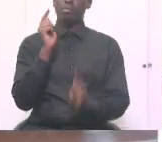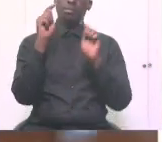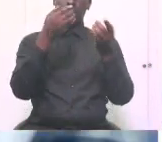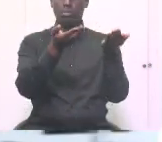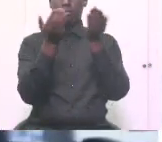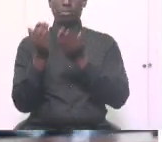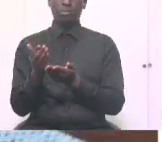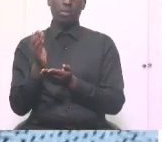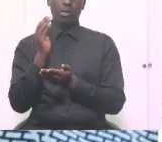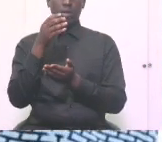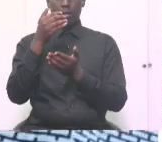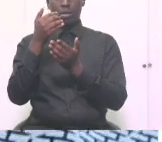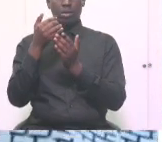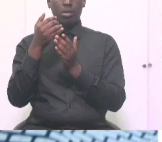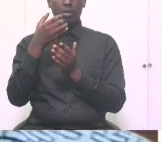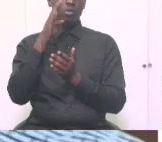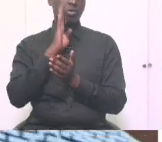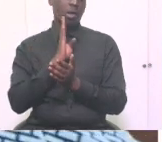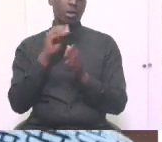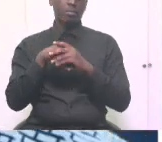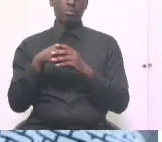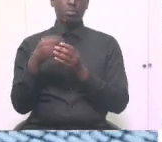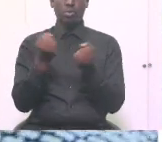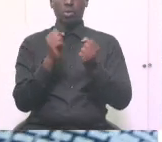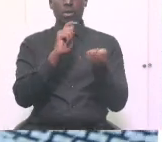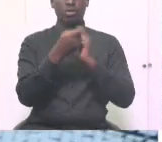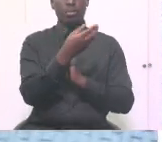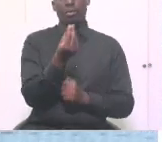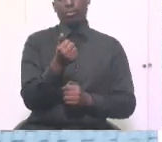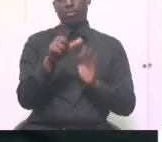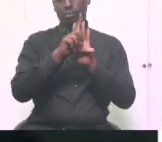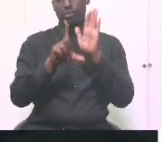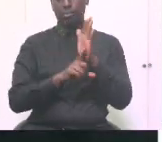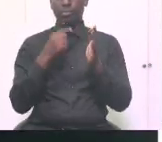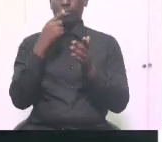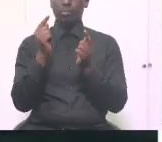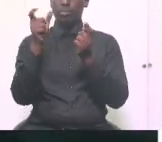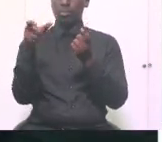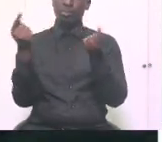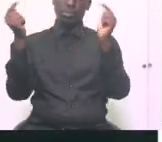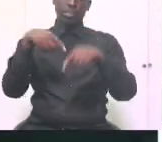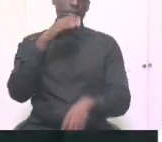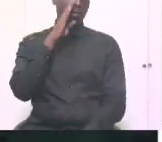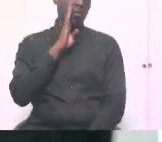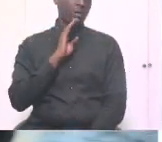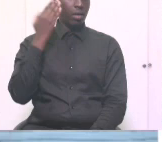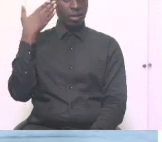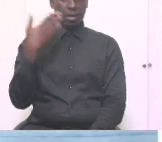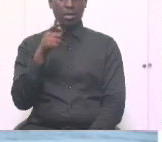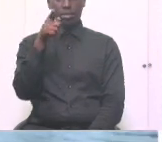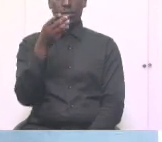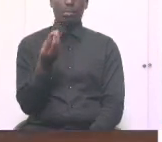inzoga mu modoka bikarangira inzoga ihindutse amafaranga. Uyu munyamategeko yavuze ko uyu Shema wagiye kuzana iyo nzoga nawe ubwo atarazi